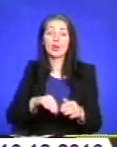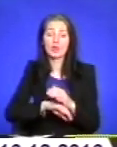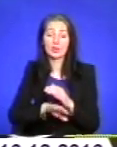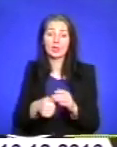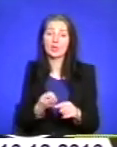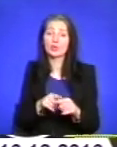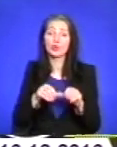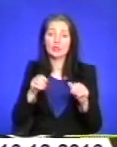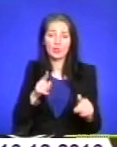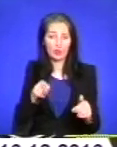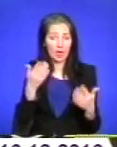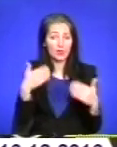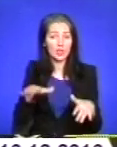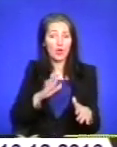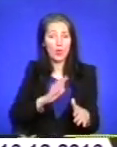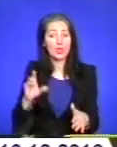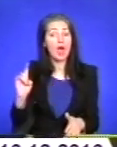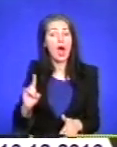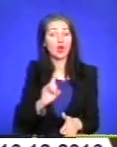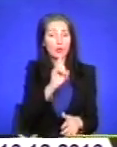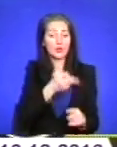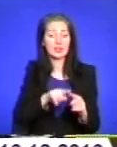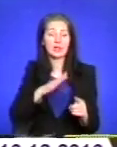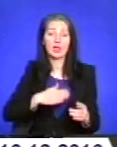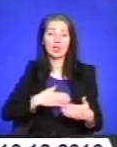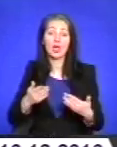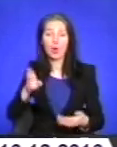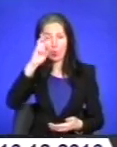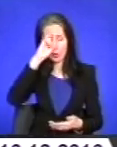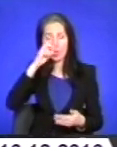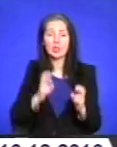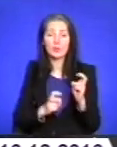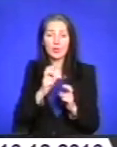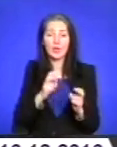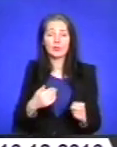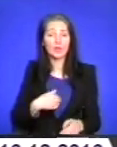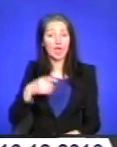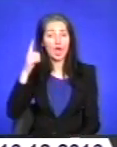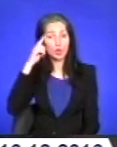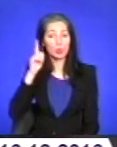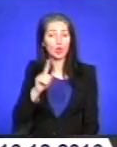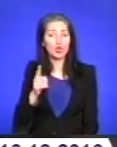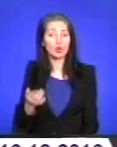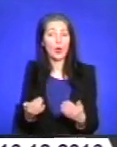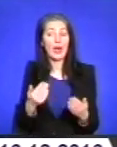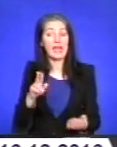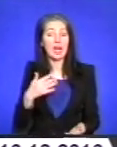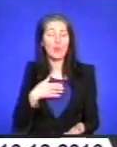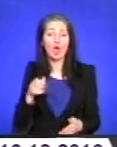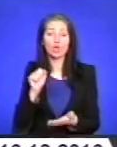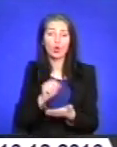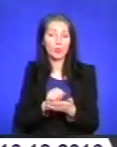уже буде аеропорт, це наше комунальне підприємство. Я думаю, що як ми